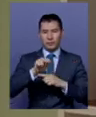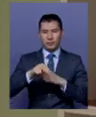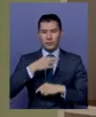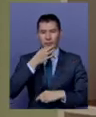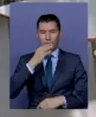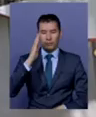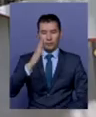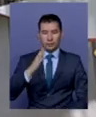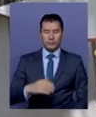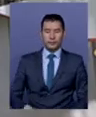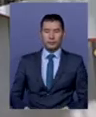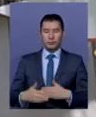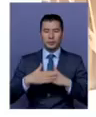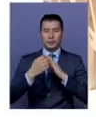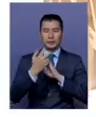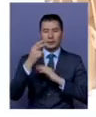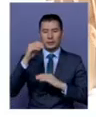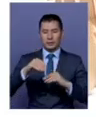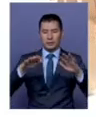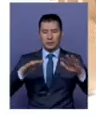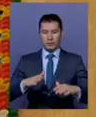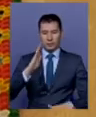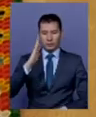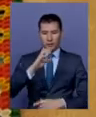шаралар қосымша 13 мың орын құруға мүмкіндік береді және